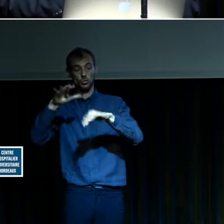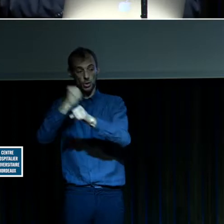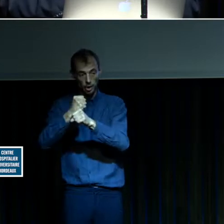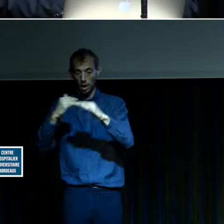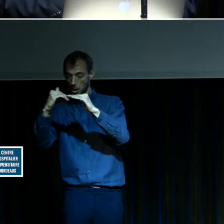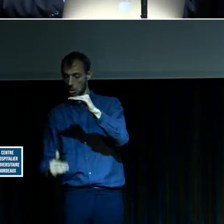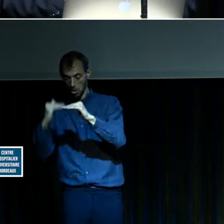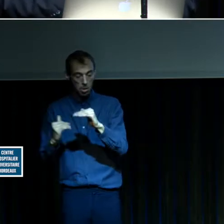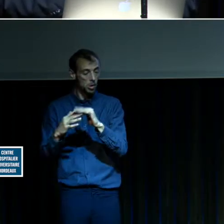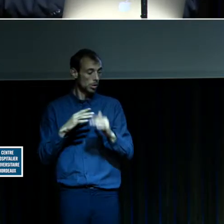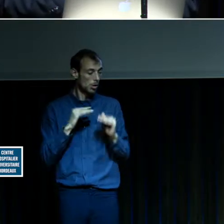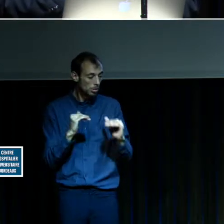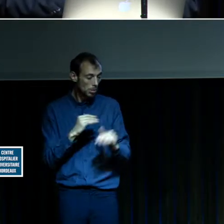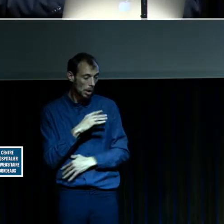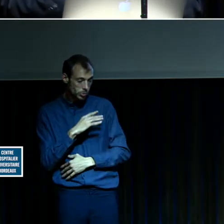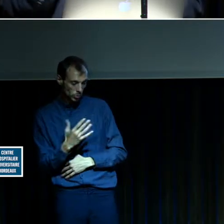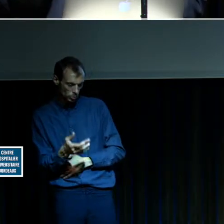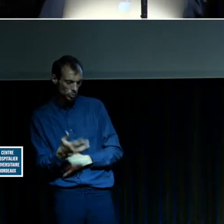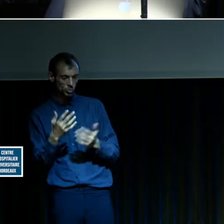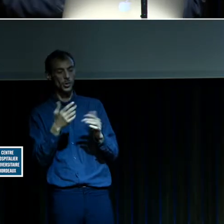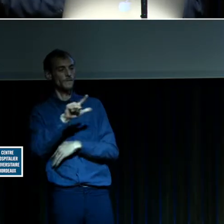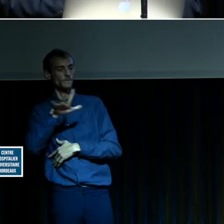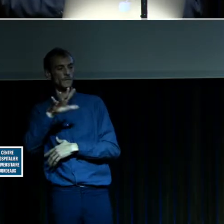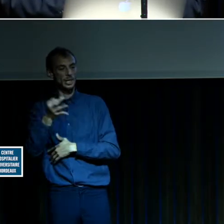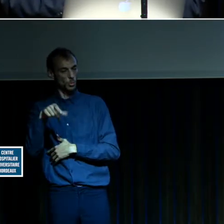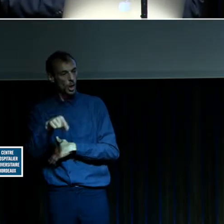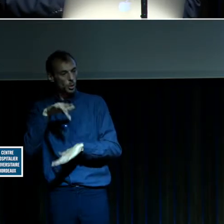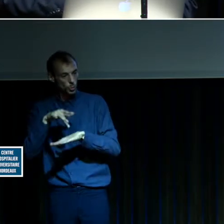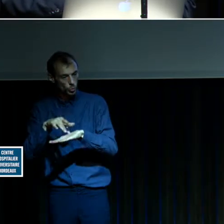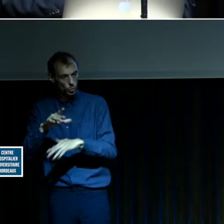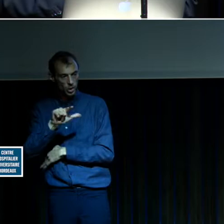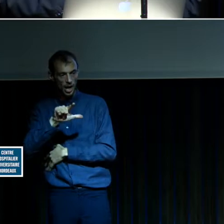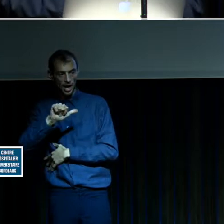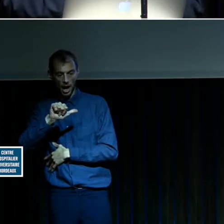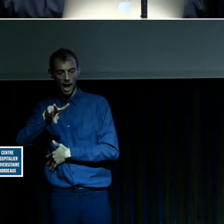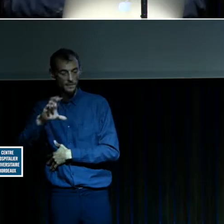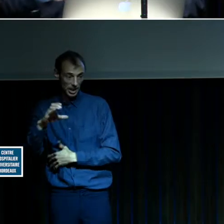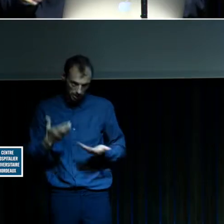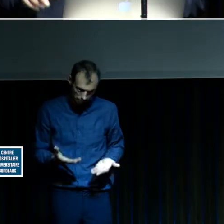autres pays européens, c'est dans cette tranche d'âge que l'on voit encore augmenter le nombre d'accidents vasculaires cérébraux.